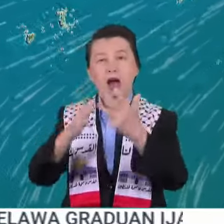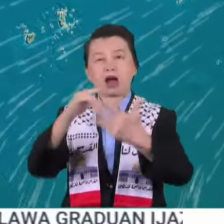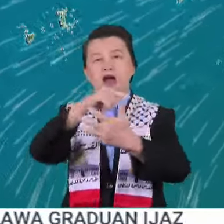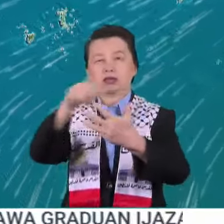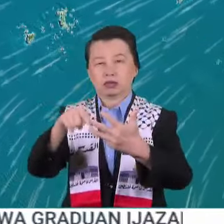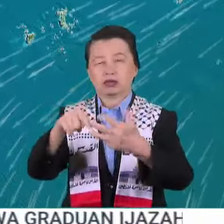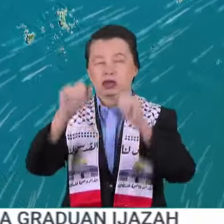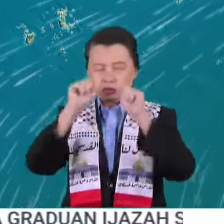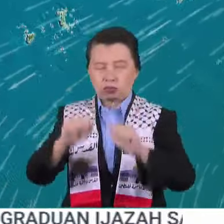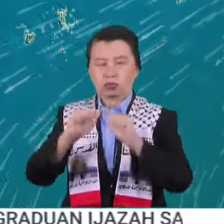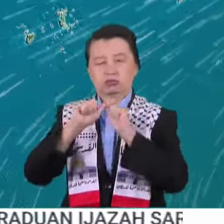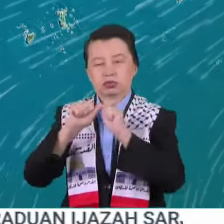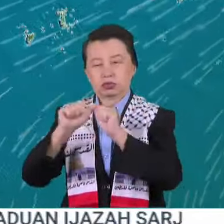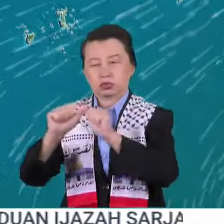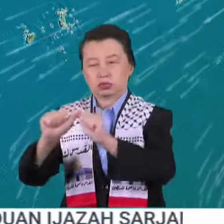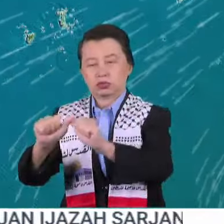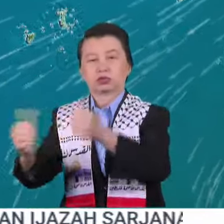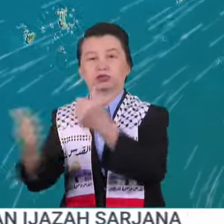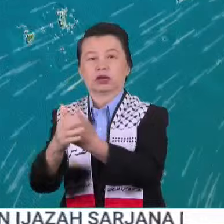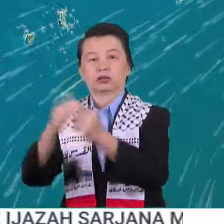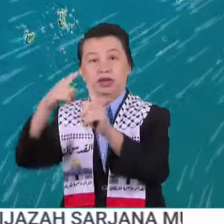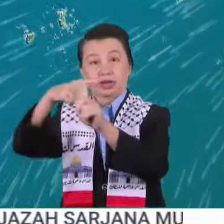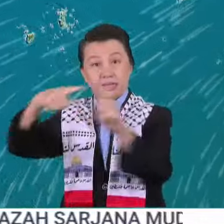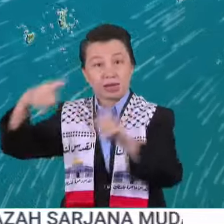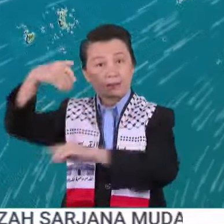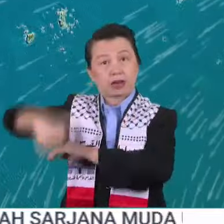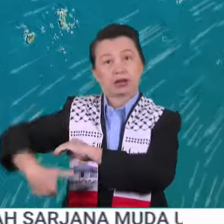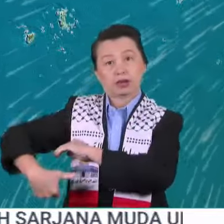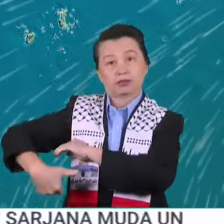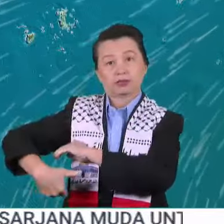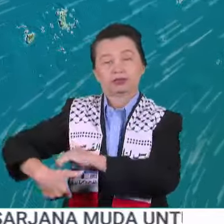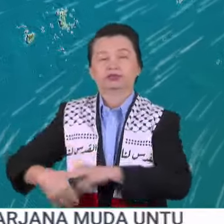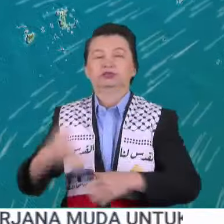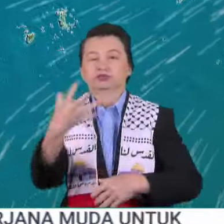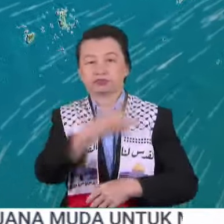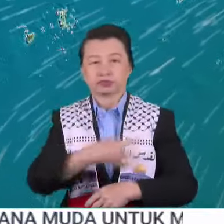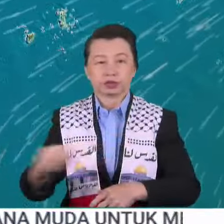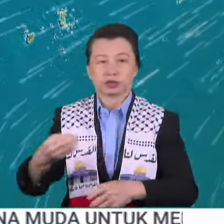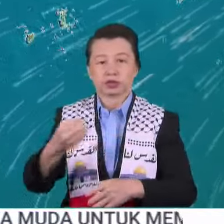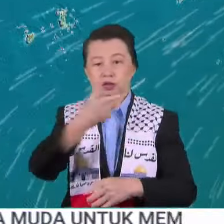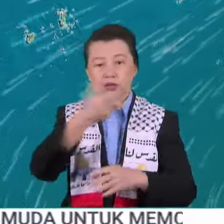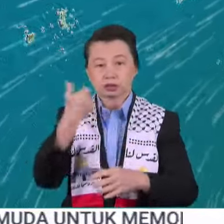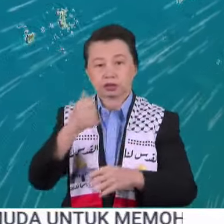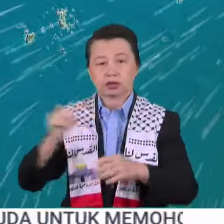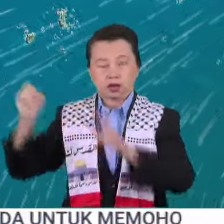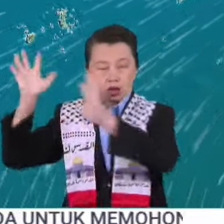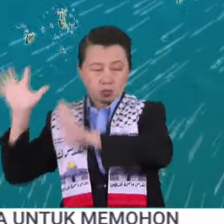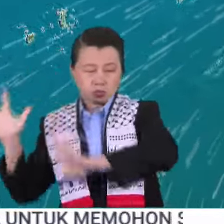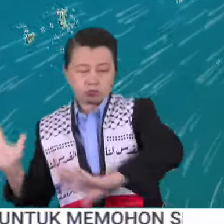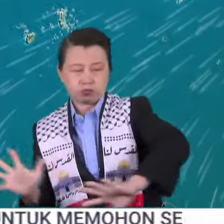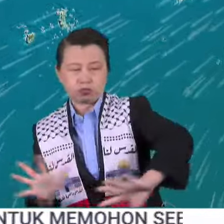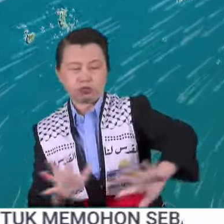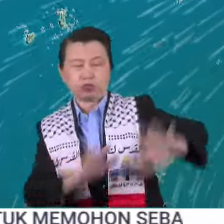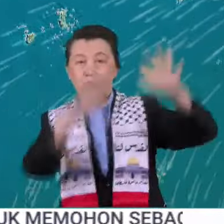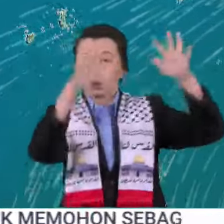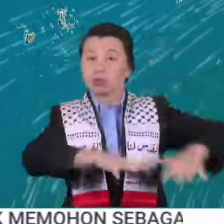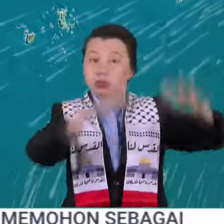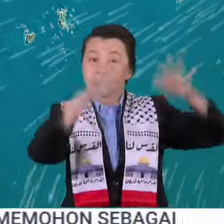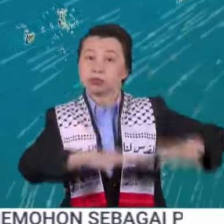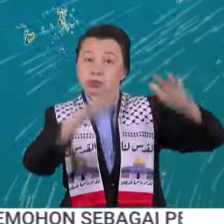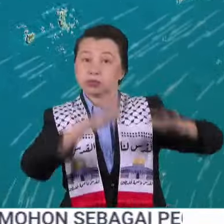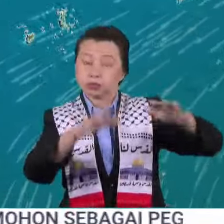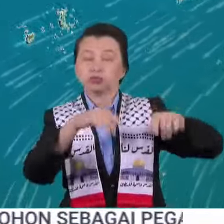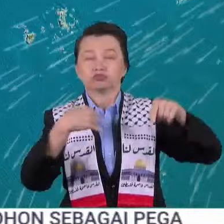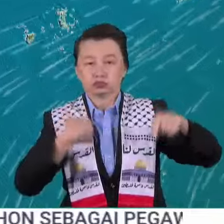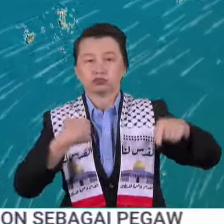mampu untuk berterusan sehinggalah ke tengah malam nanti. Selain itu, berikutan daripada pengaruh angin monsun, hujan lebat dilihat masih